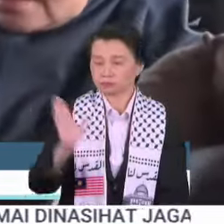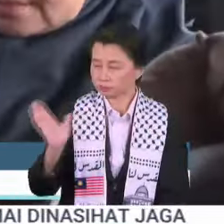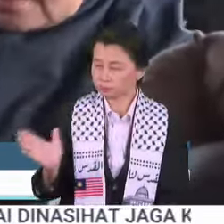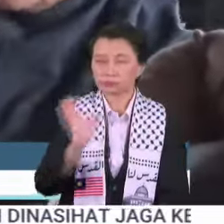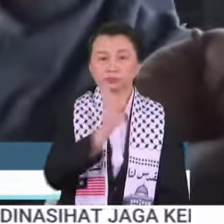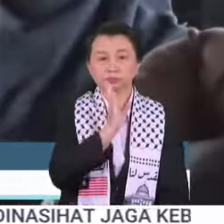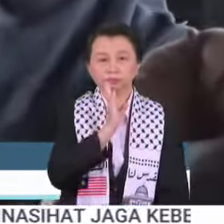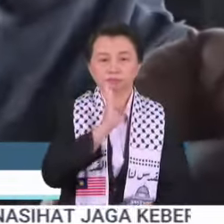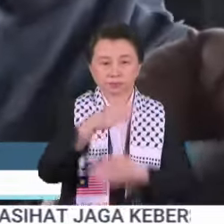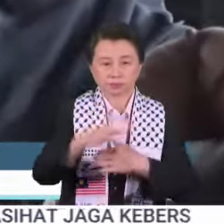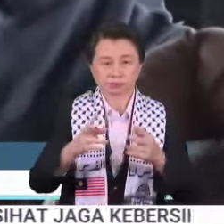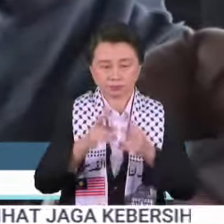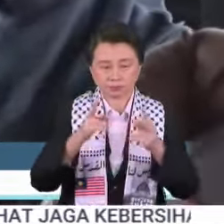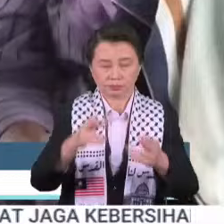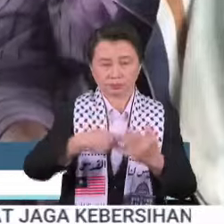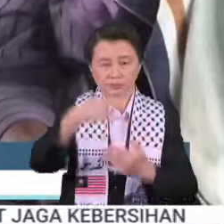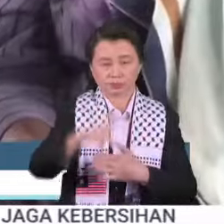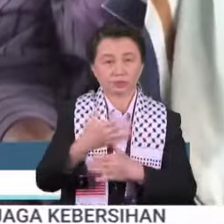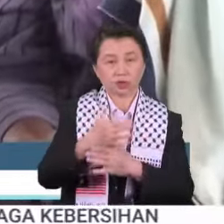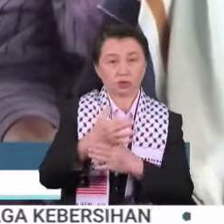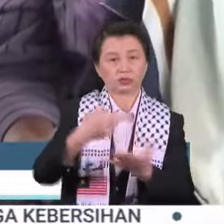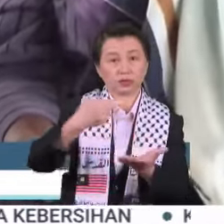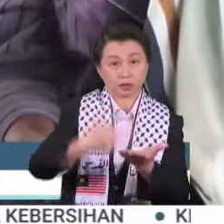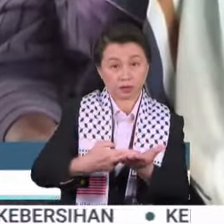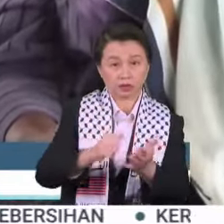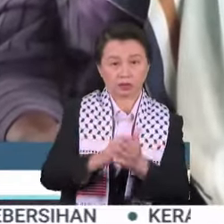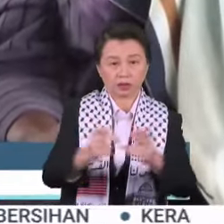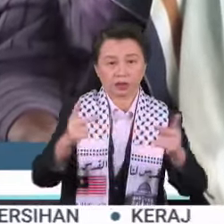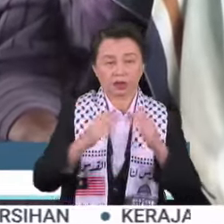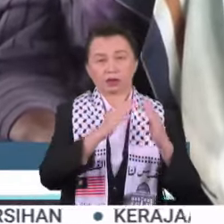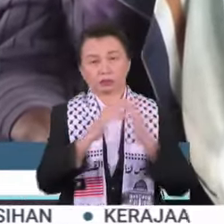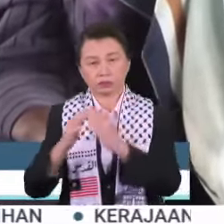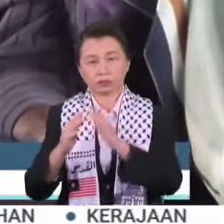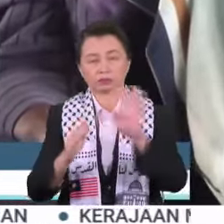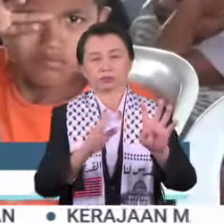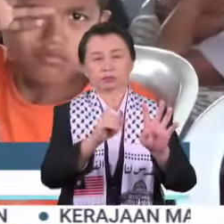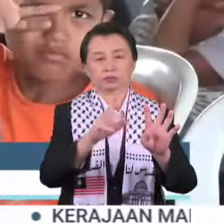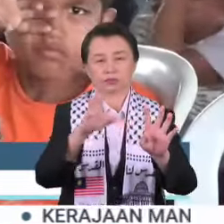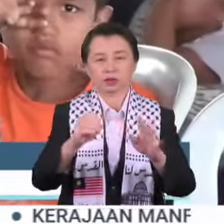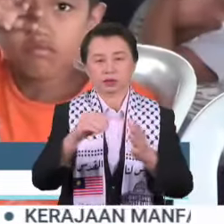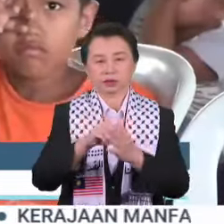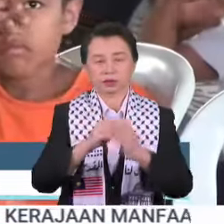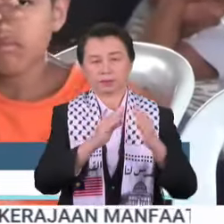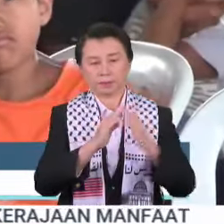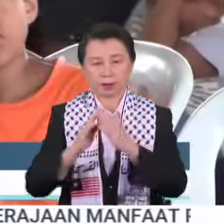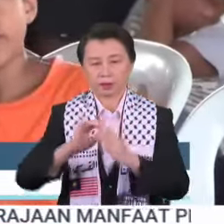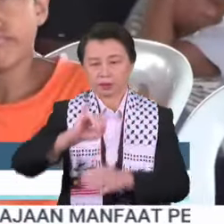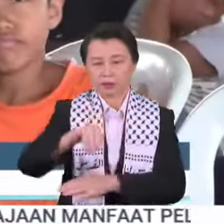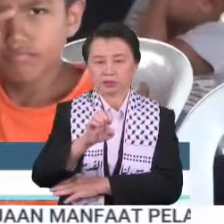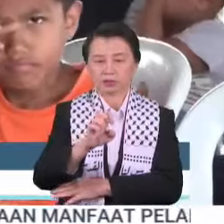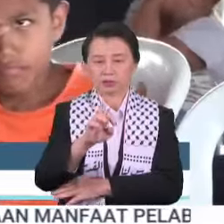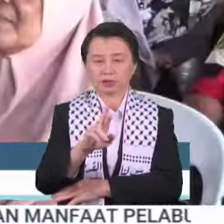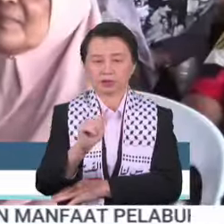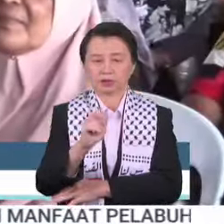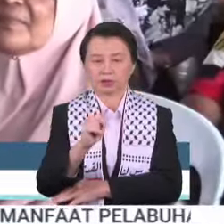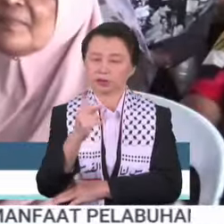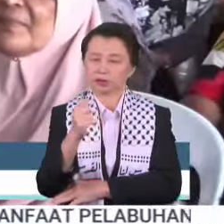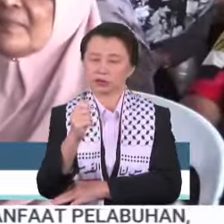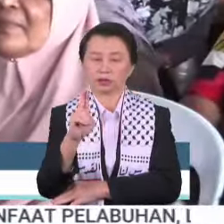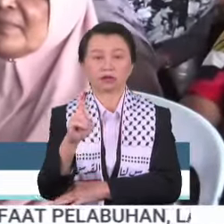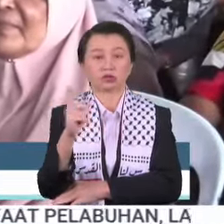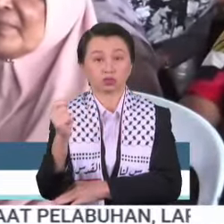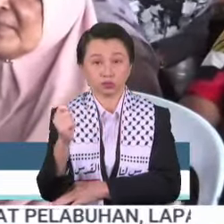berkata demikian selepas pelancaran program Kongsi Rezeki di kawasan perumahan 410 dekat pinggir Bandar Jerantut, Pahang.